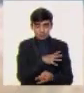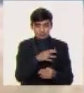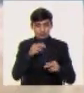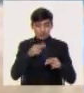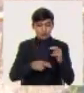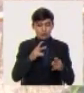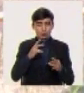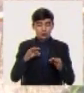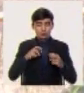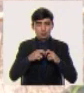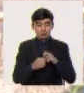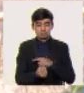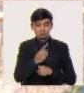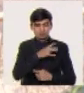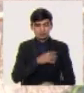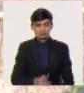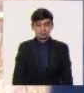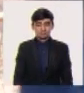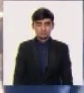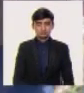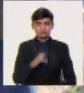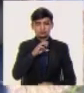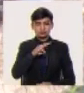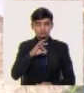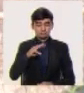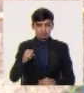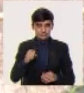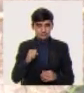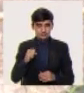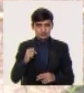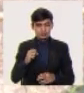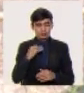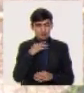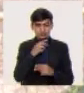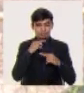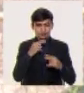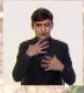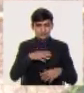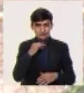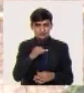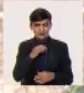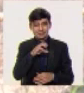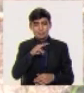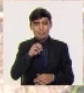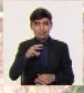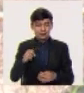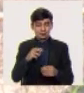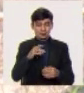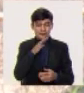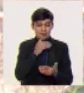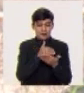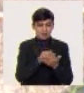проблемы с места не предусмотрел вам многого допустим смерти не заложены пусконаладочные работы